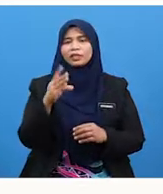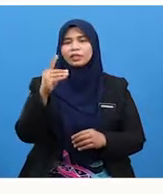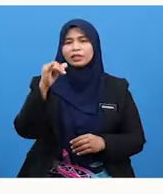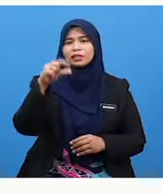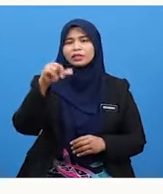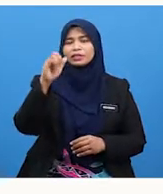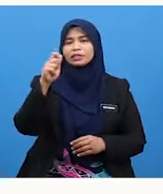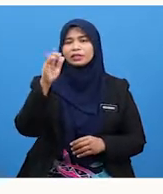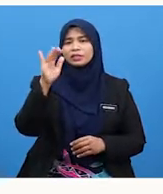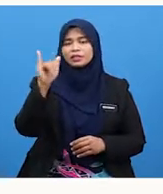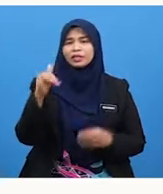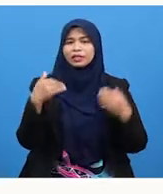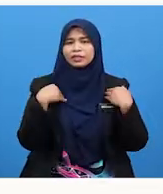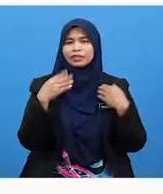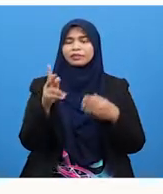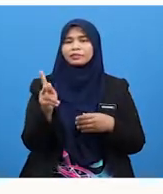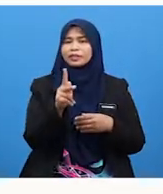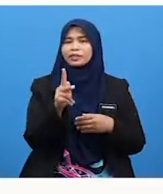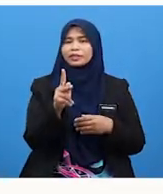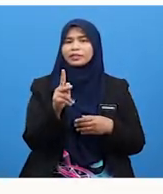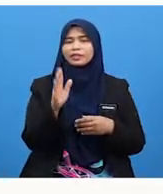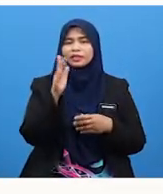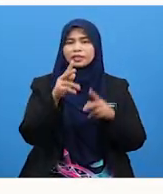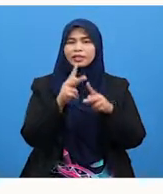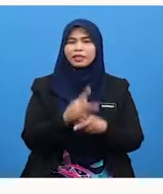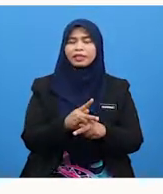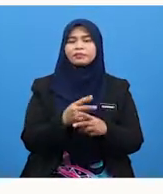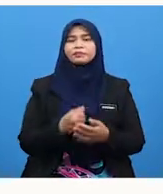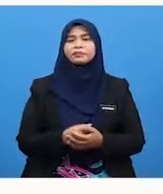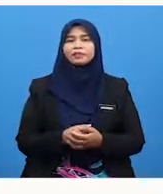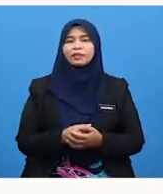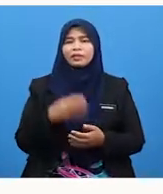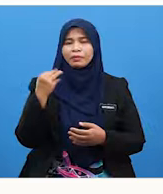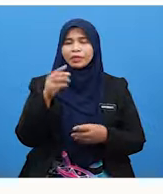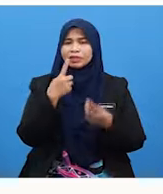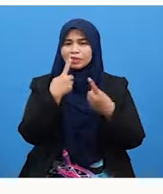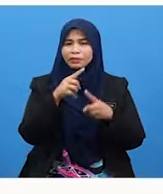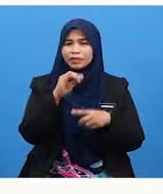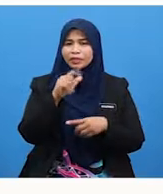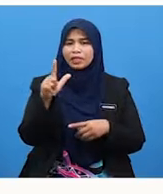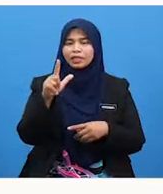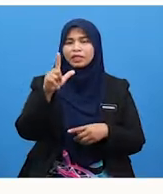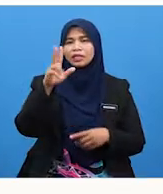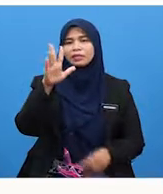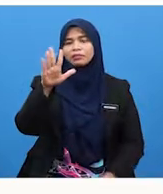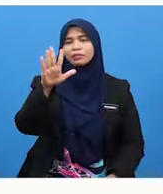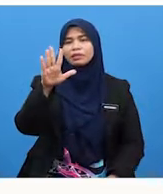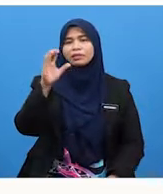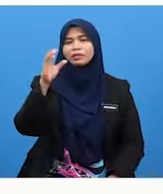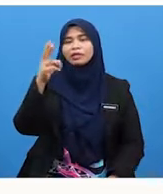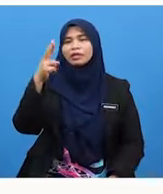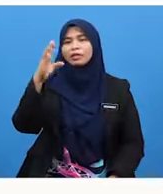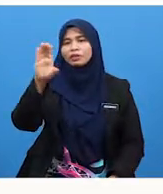yang berada di sebelah kiri dikekalkan. Maka jawapannya adalah